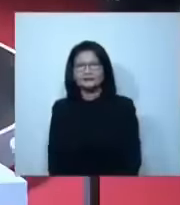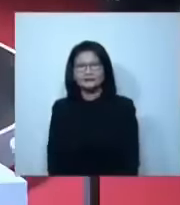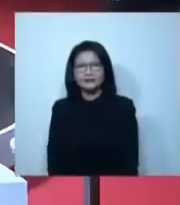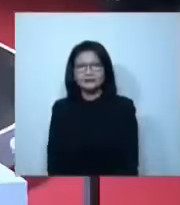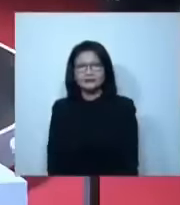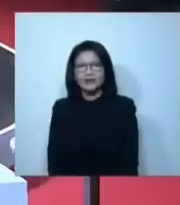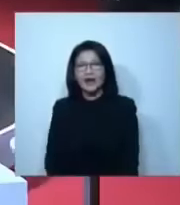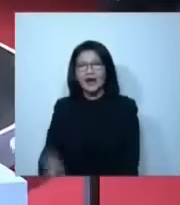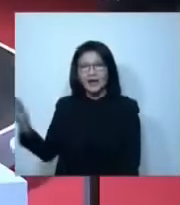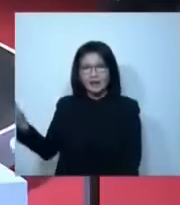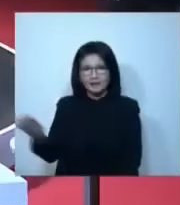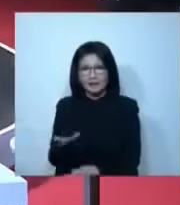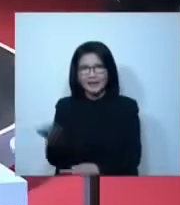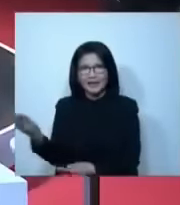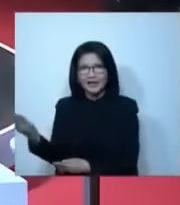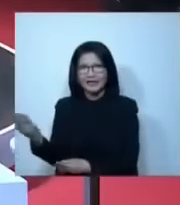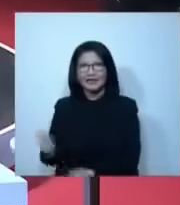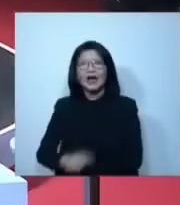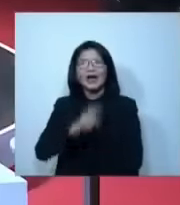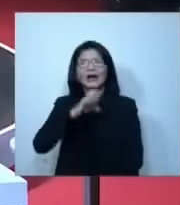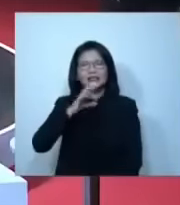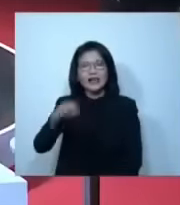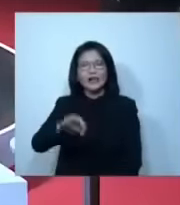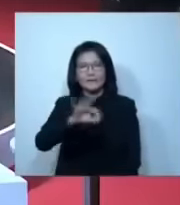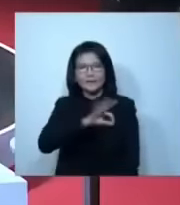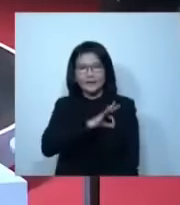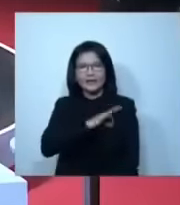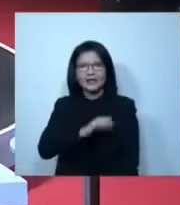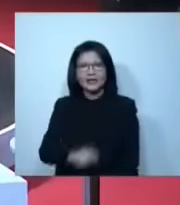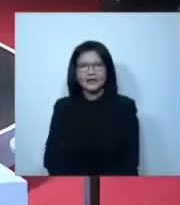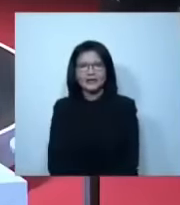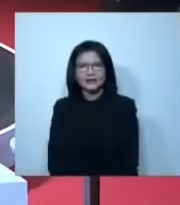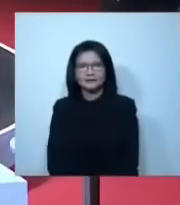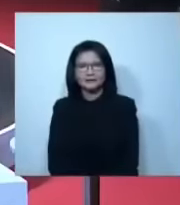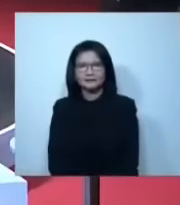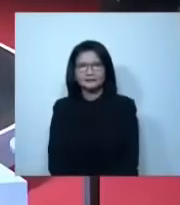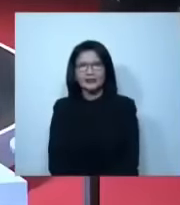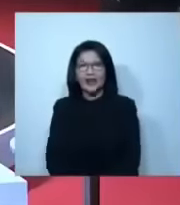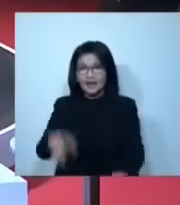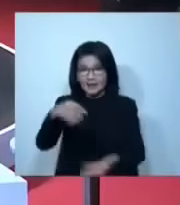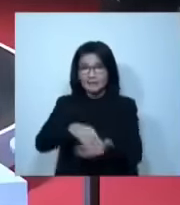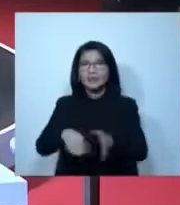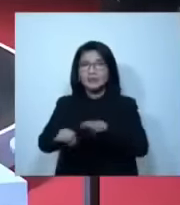persilakan kepada para calon presiden untuk menempati tempat yang telah disesuaikan.